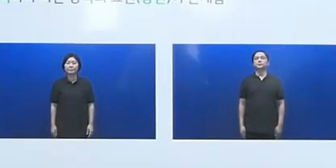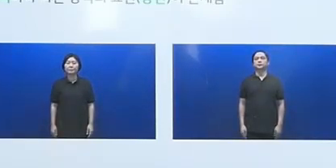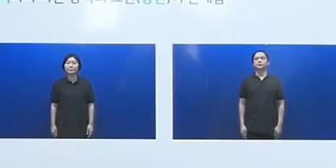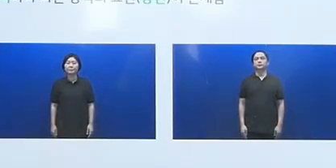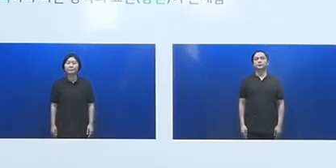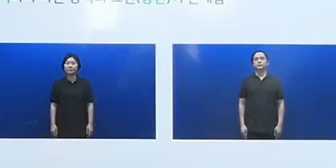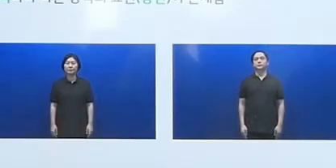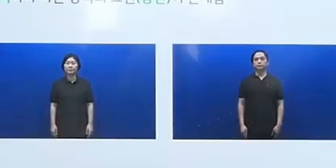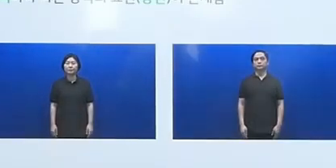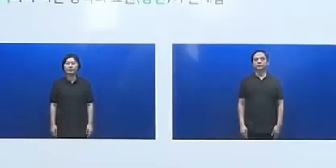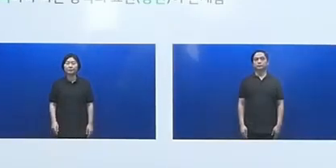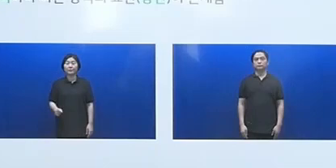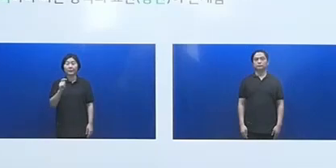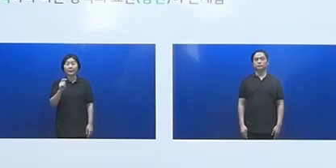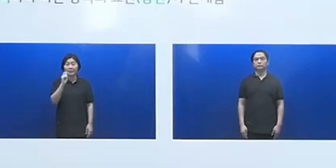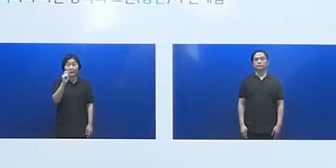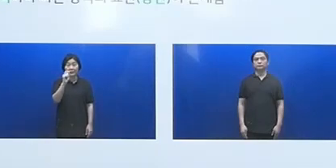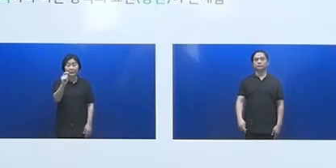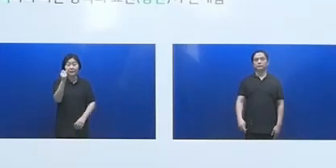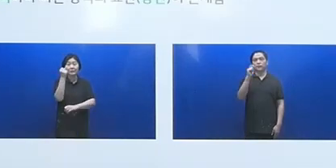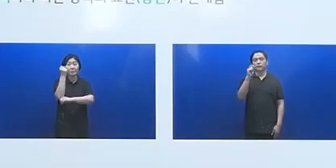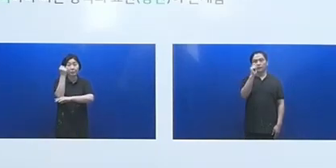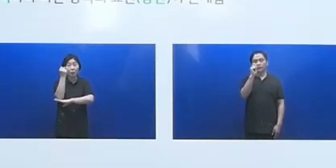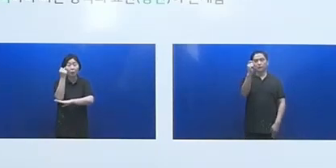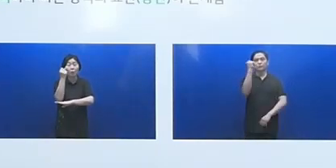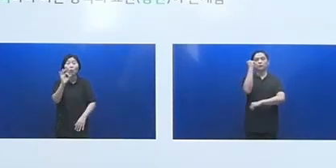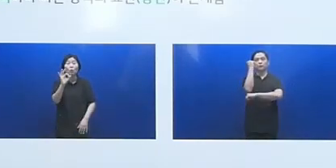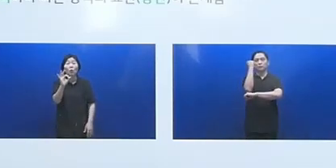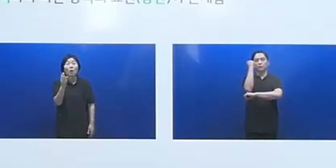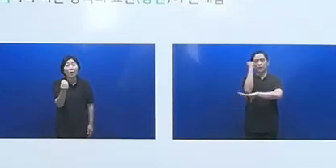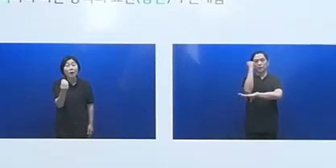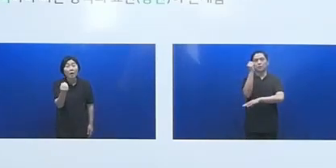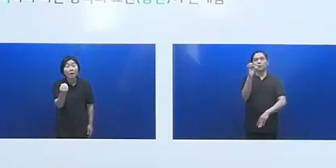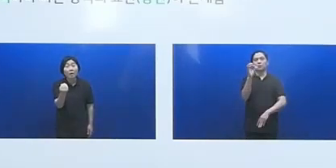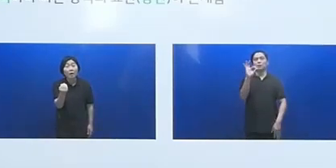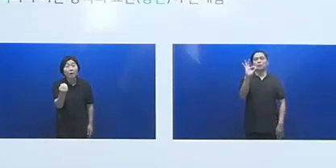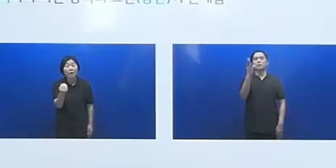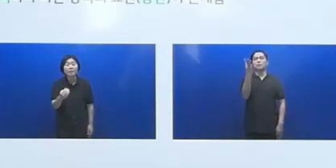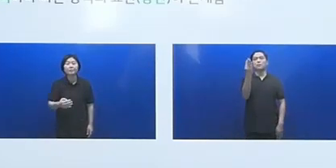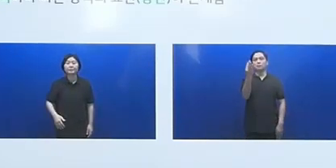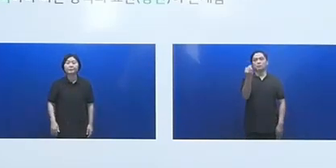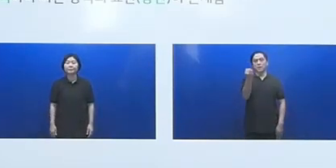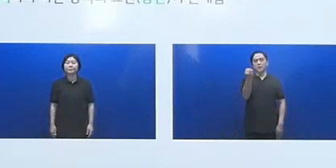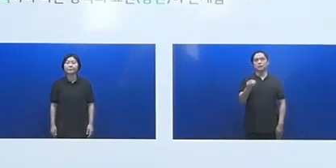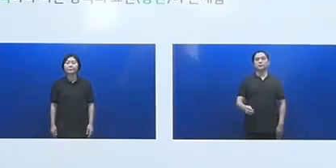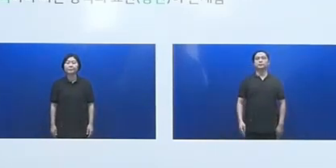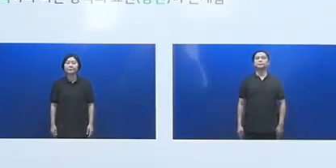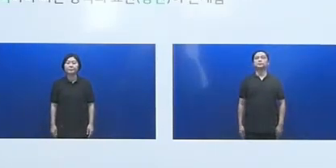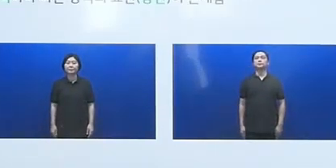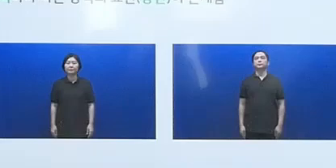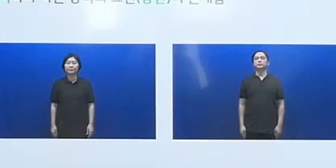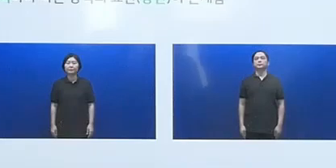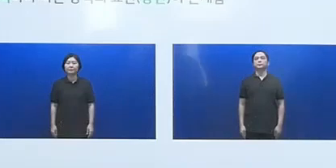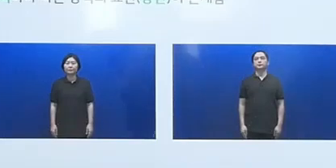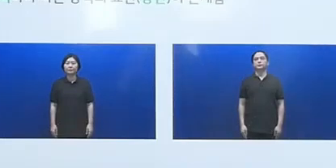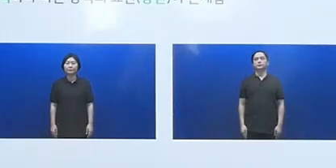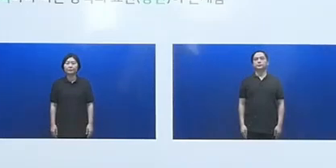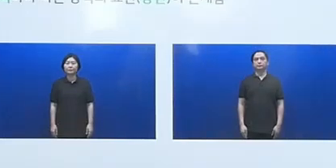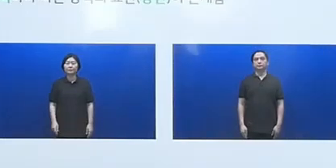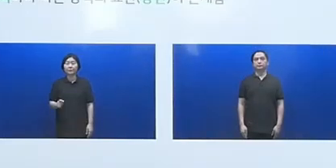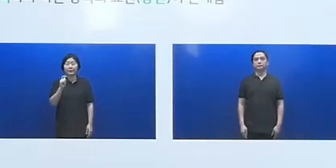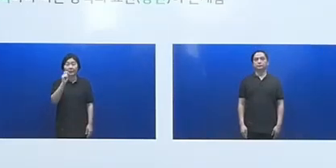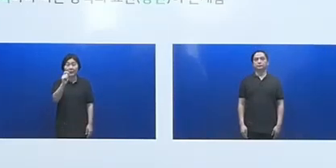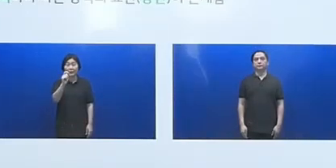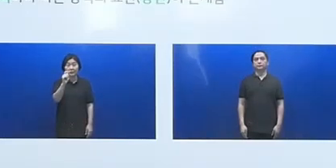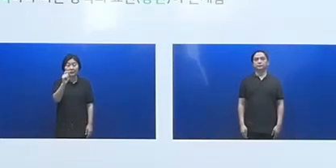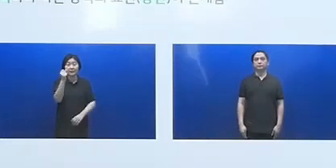부분들이 있는데요. 일단 학습용 이제 인공지능 수어 인식 기술을 위해서 학습을 하기 위한 학습용 데이터에는 이러한 이제 수어